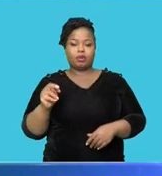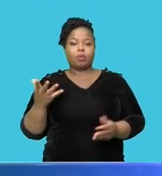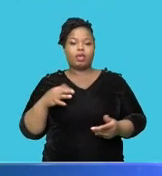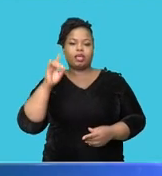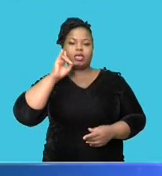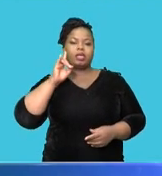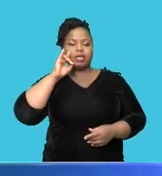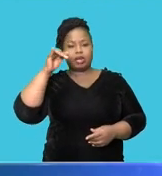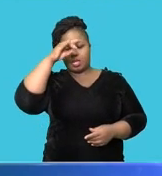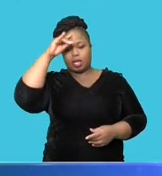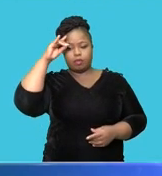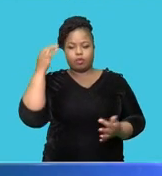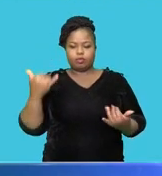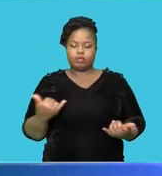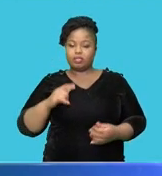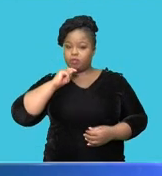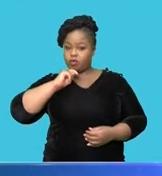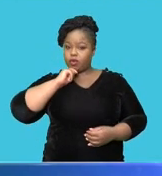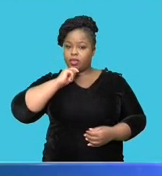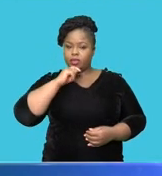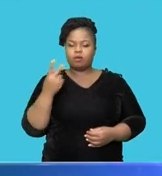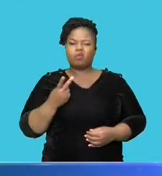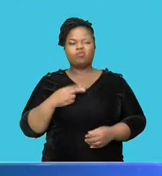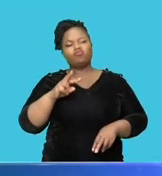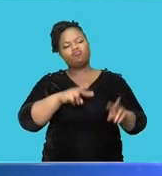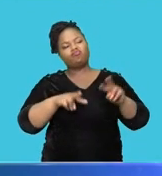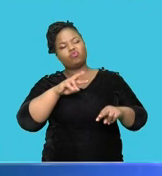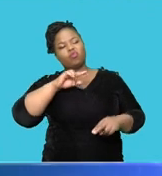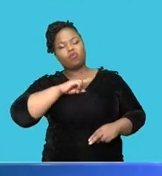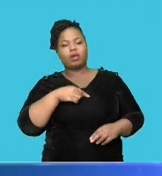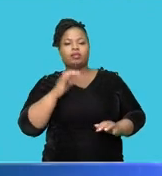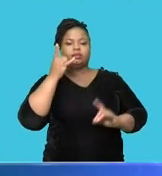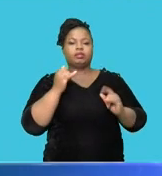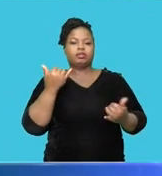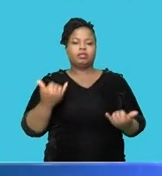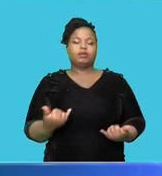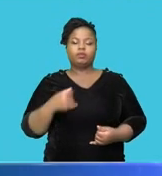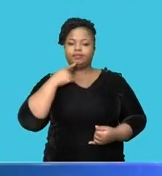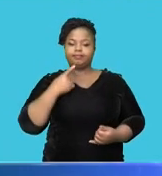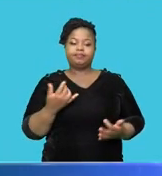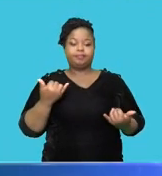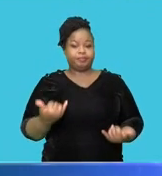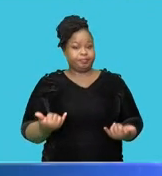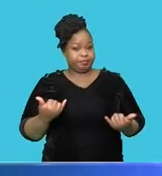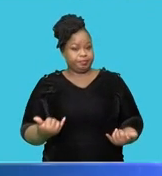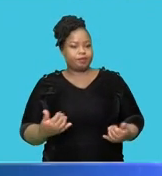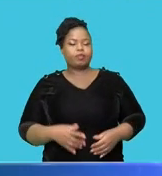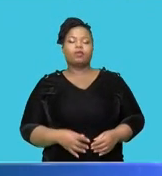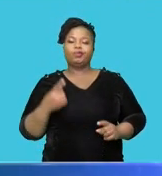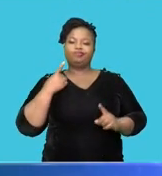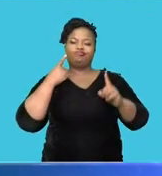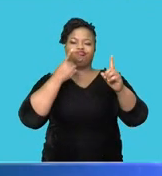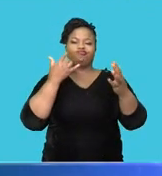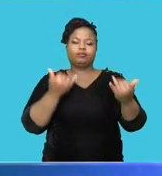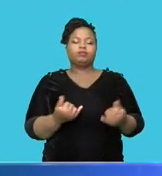iGoli namhlanje ekuseni. Lolu hlelo lokuhlola luyingxenye yomkhankaso wedolobha we-operation manje namhlanje ohlose